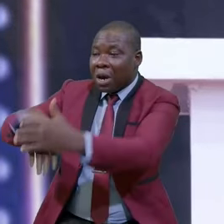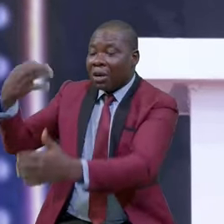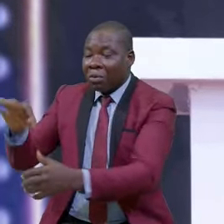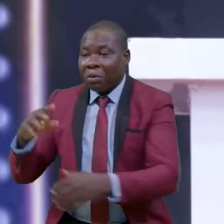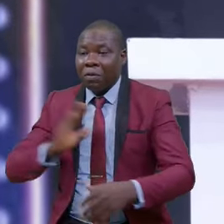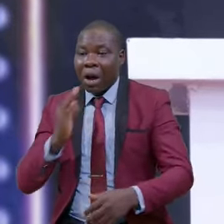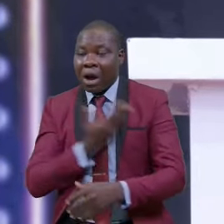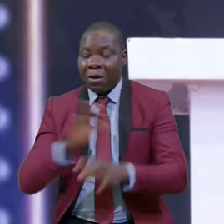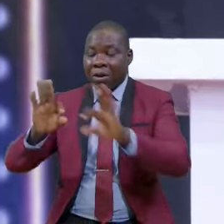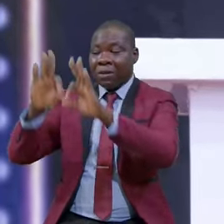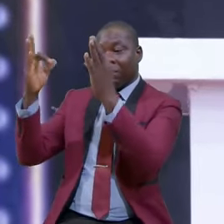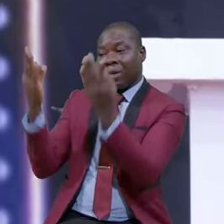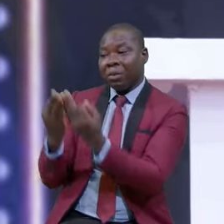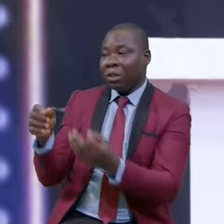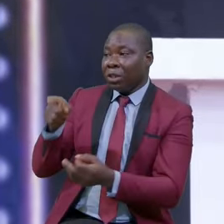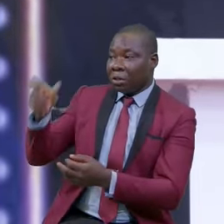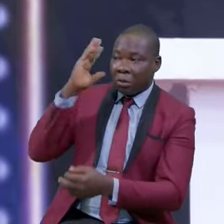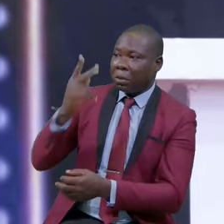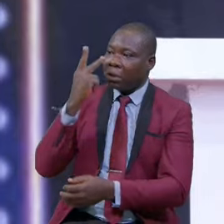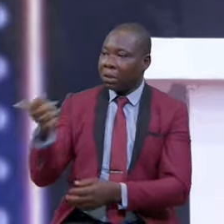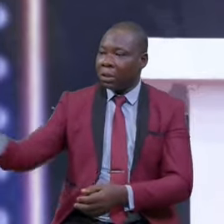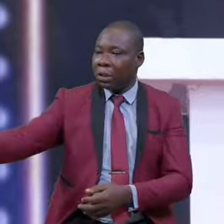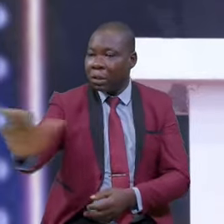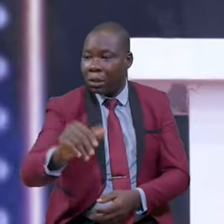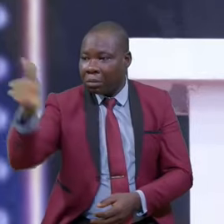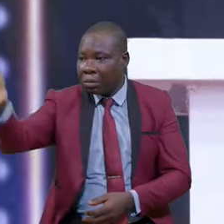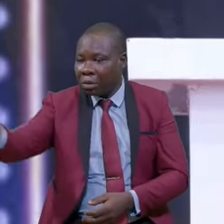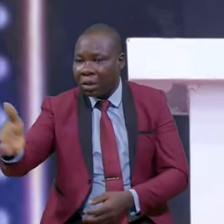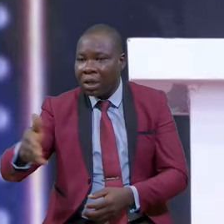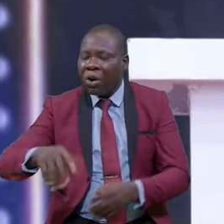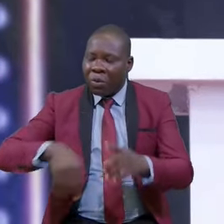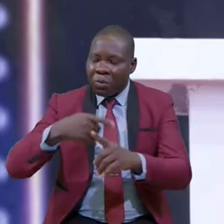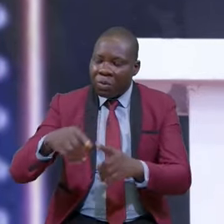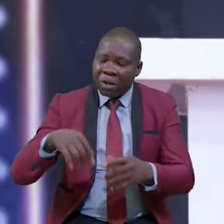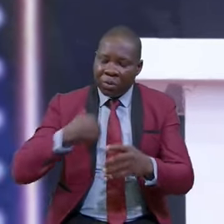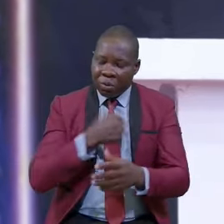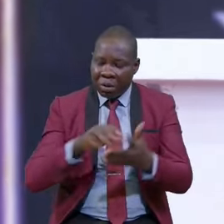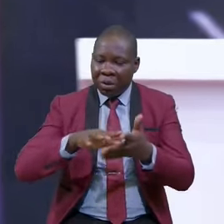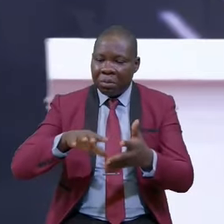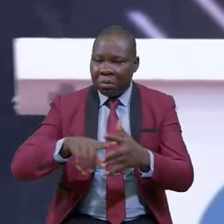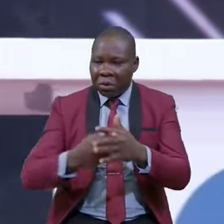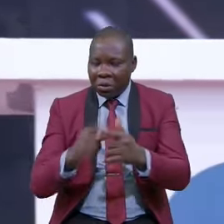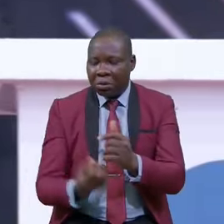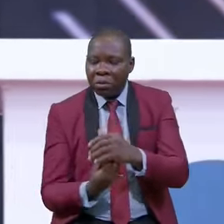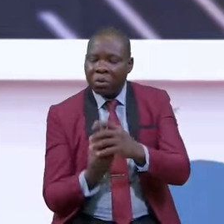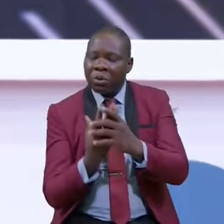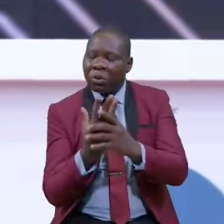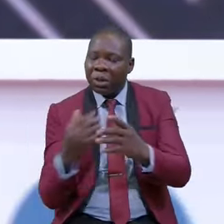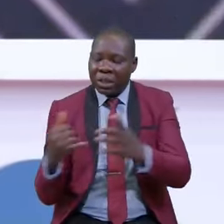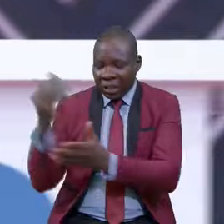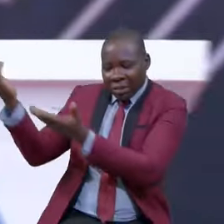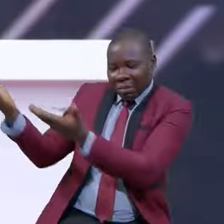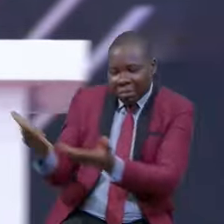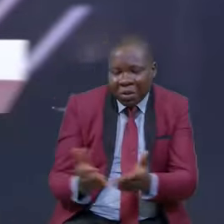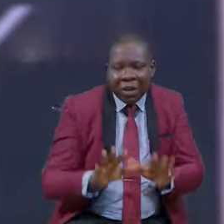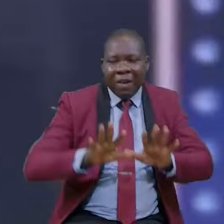peur dans notre cœur. Quand nous grandissons maintenant, quel que soit le collège dans lequel tu es, quel que soit les diplômes que tu as,